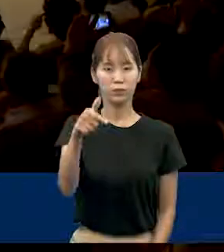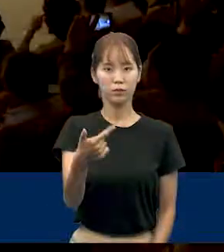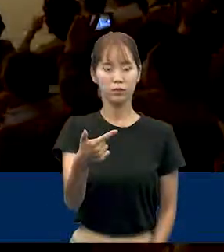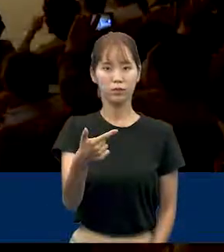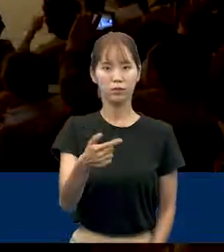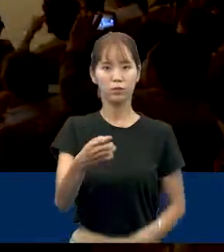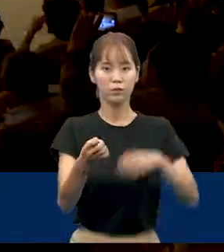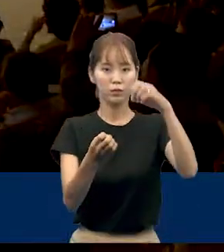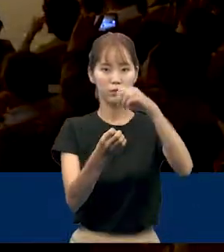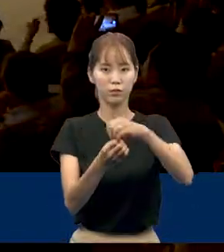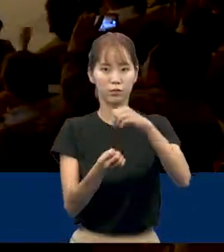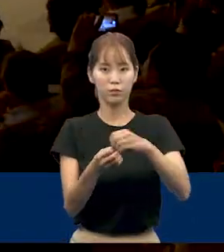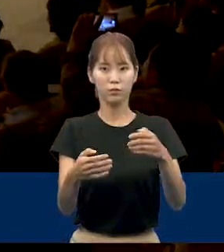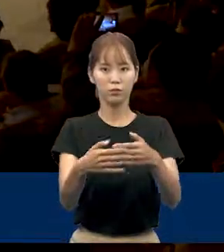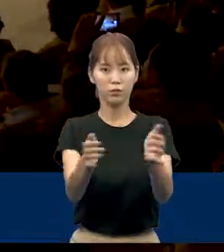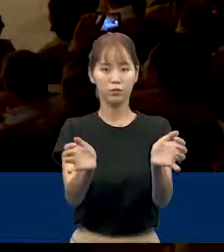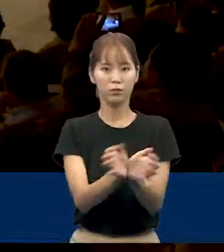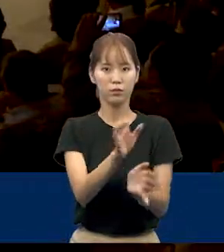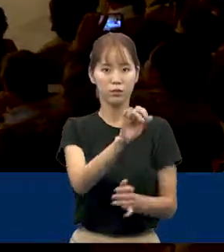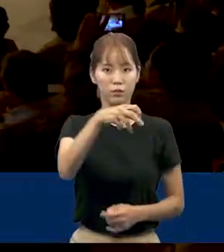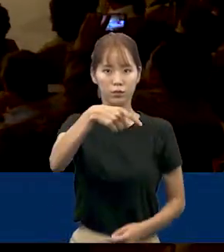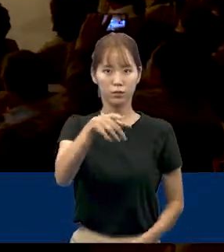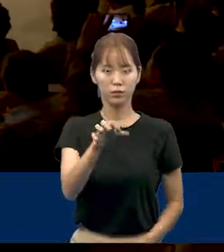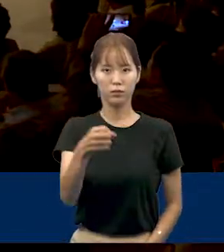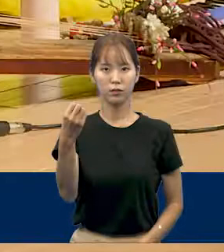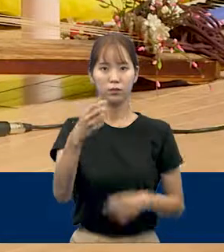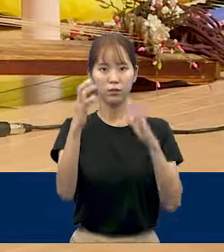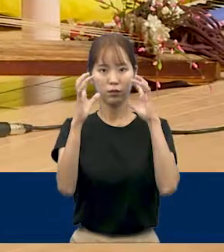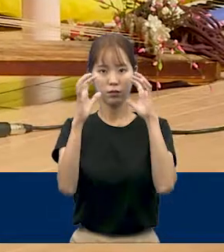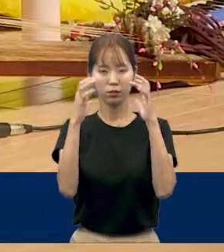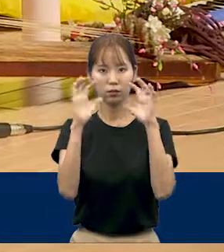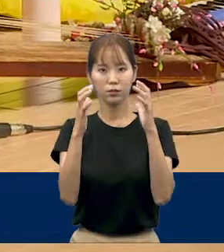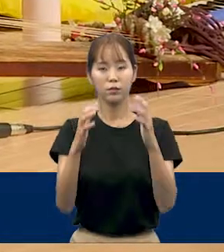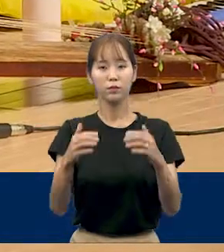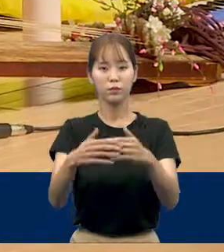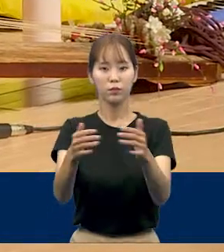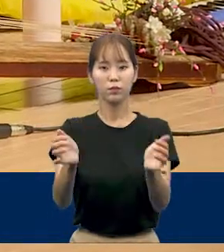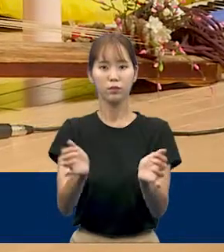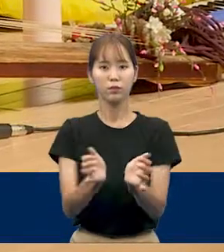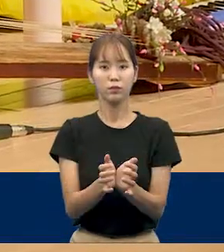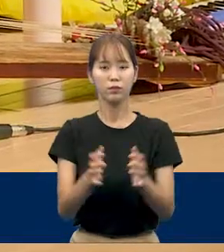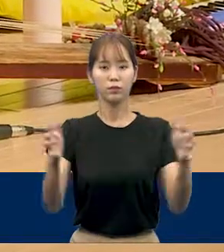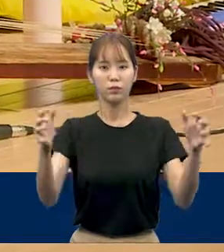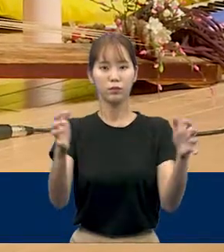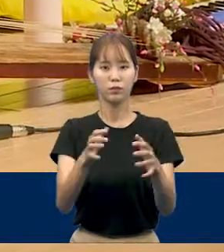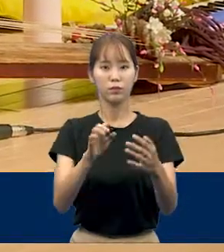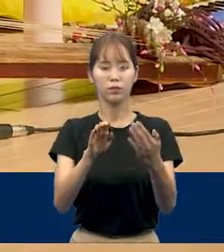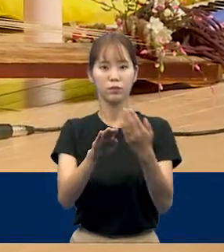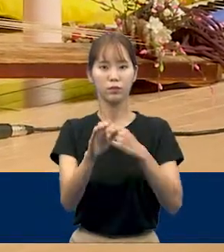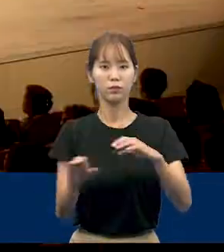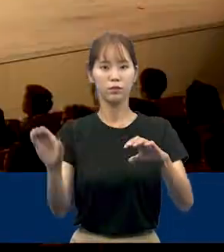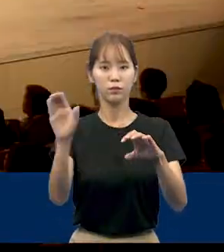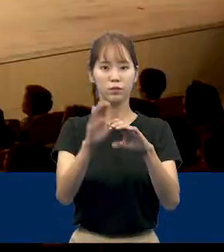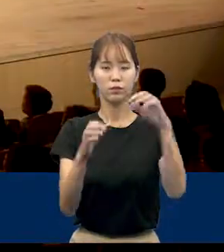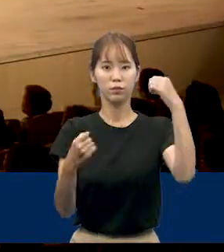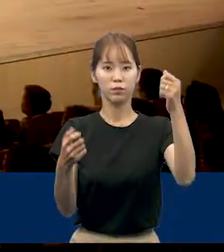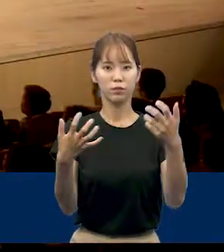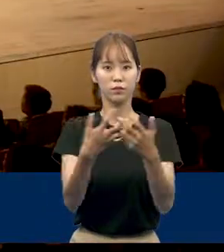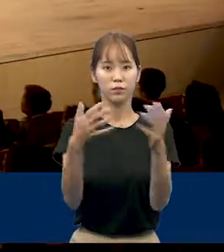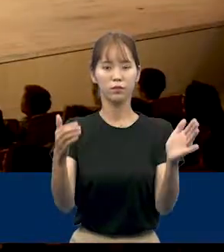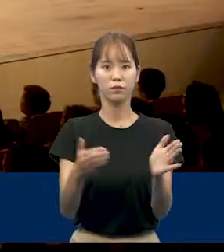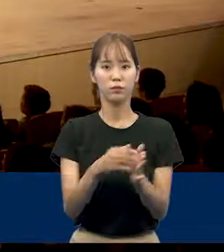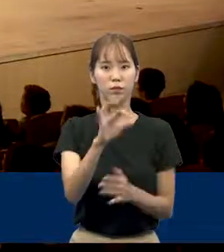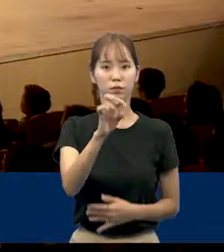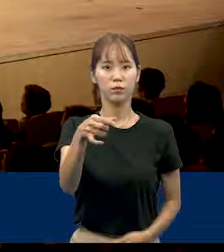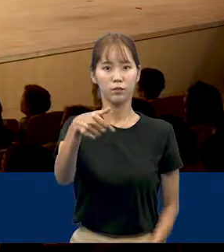그룹 이상과 어린이 국악단 풍경소리가 특별 출연해 정기연주회의 무대를 더욱 풍성하게 했습니다.